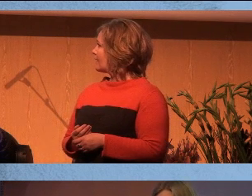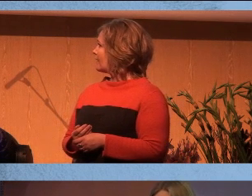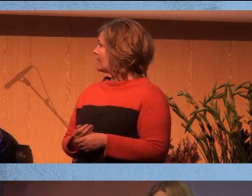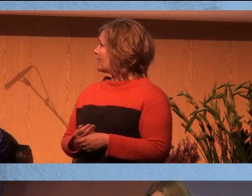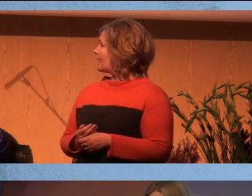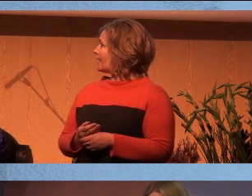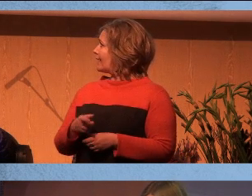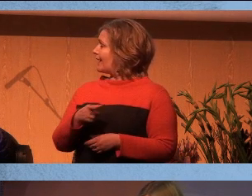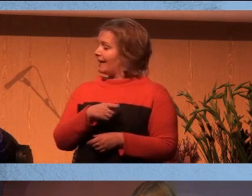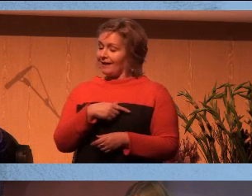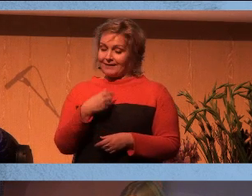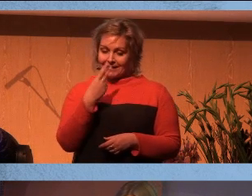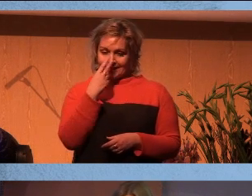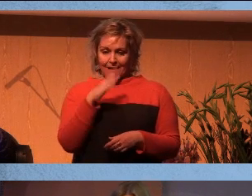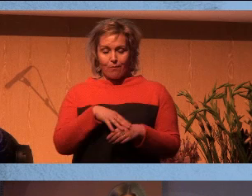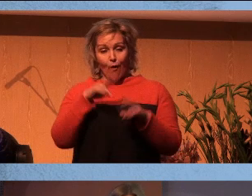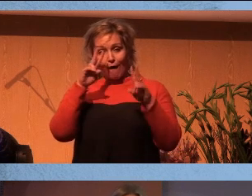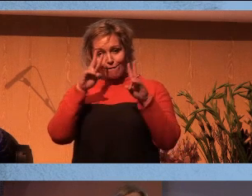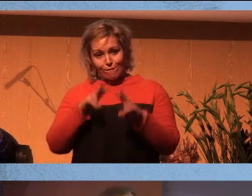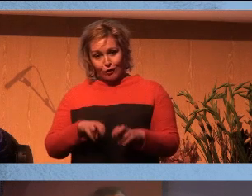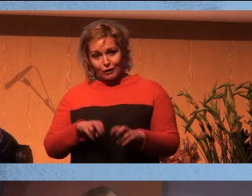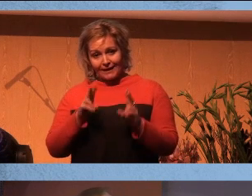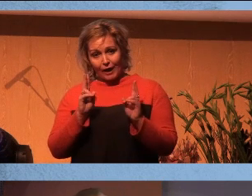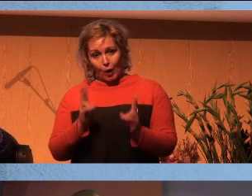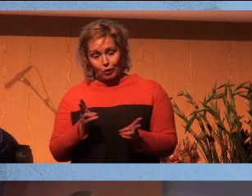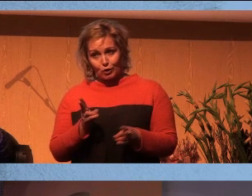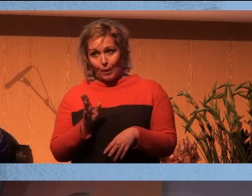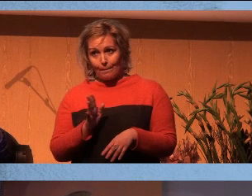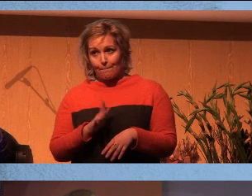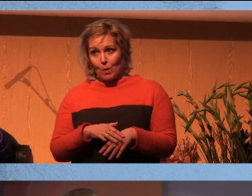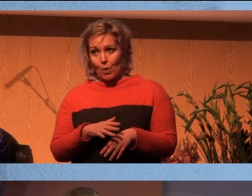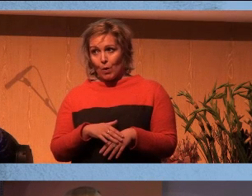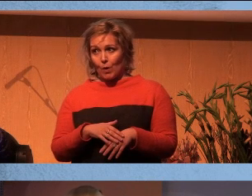Vi skal se litt på forskning også på